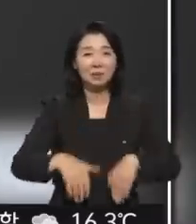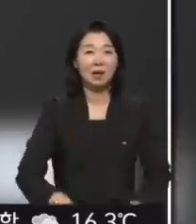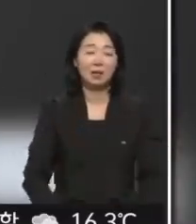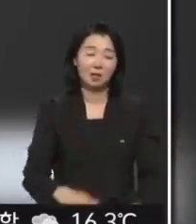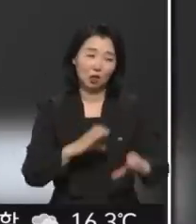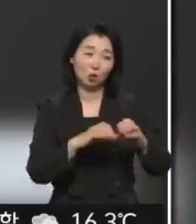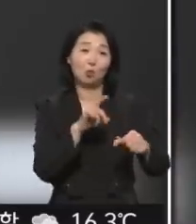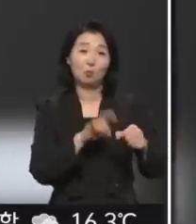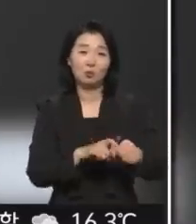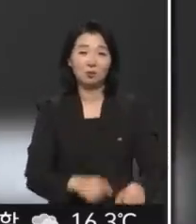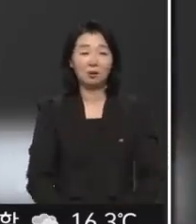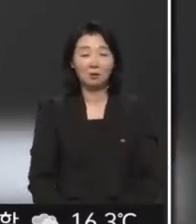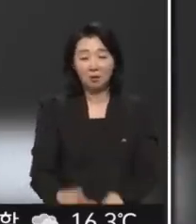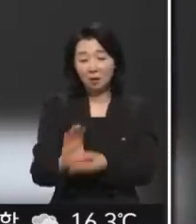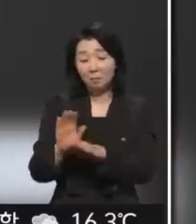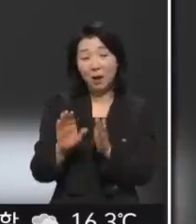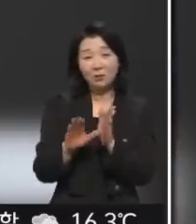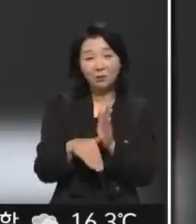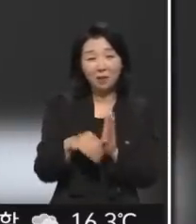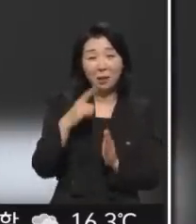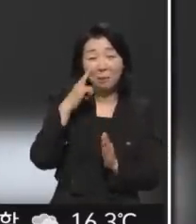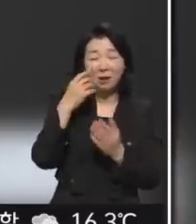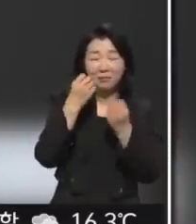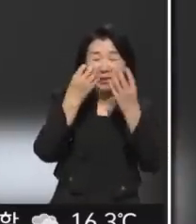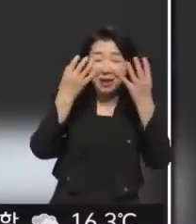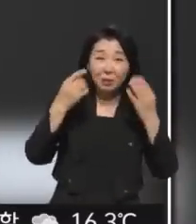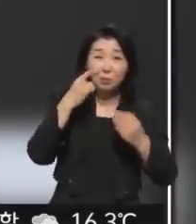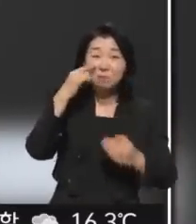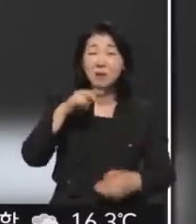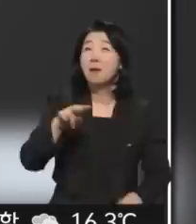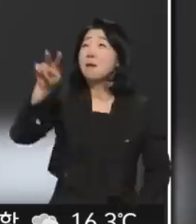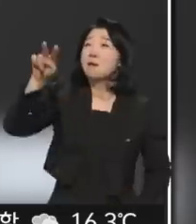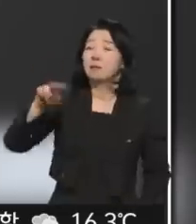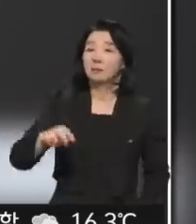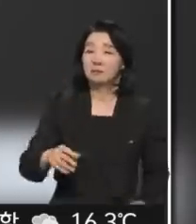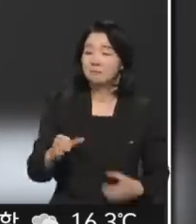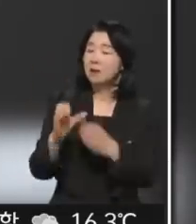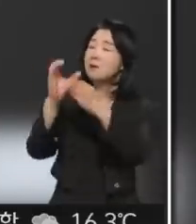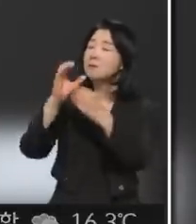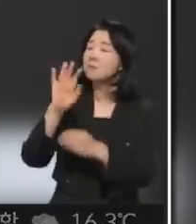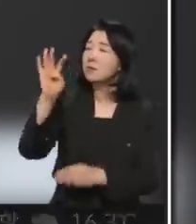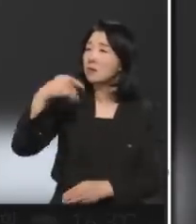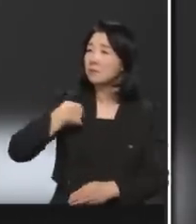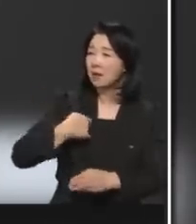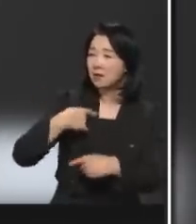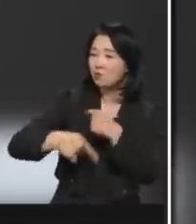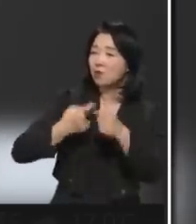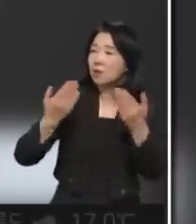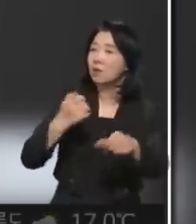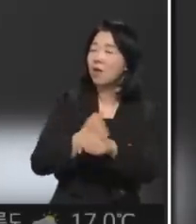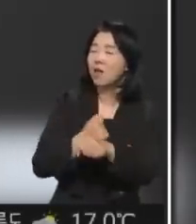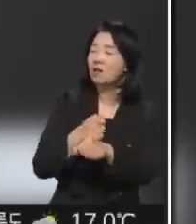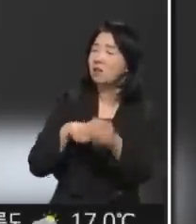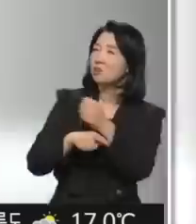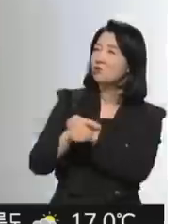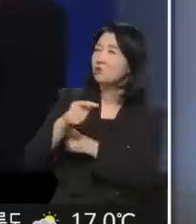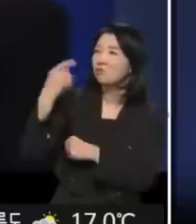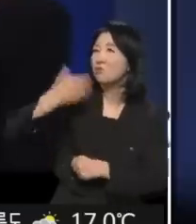방송에서는 뭐 MZ세대가 맑은 눈에 광인 나와서 눈 똑바로 뜨고 막 이 부장님 저 연차 쓸 거예요. 왜? 이유는 묻지